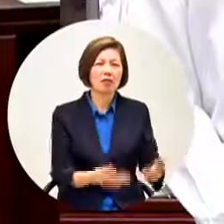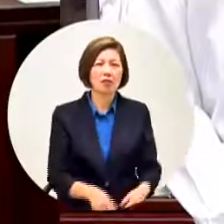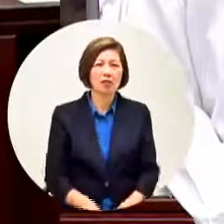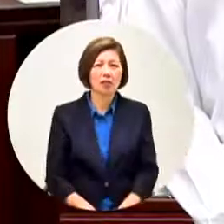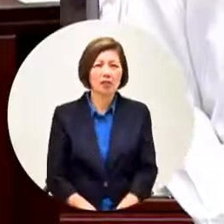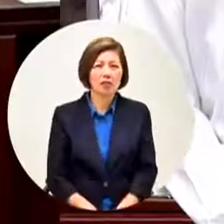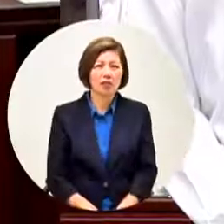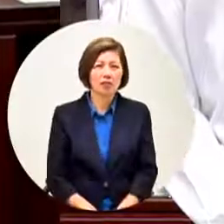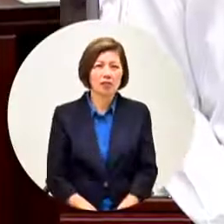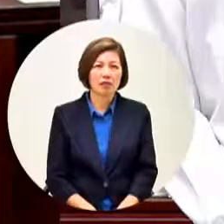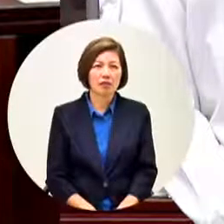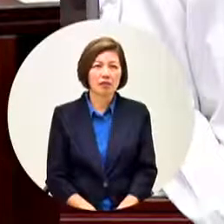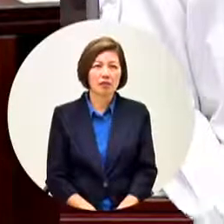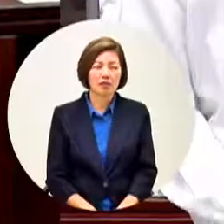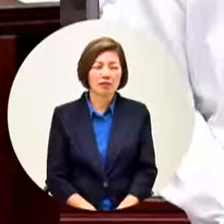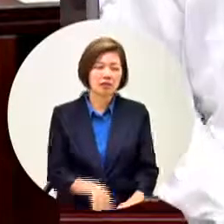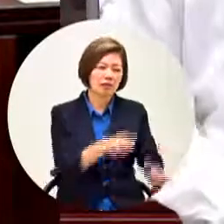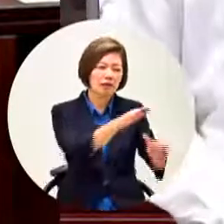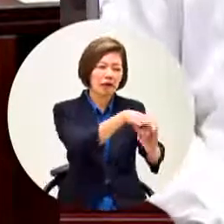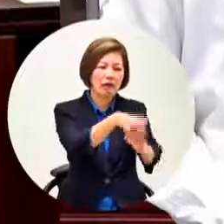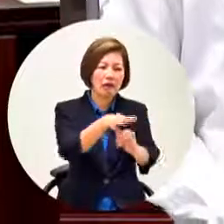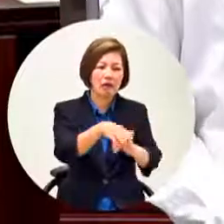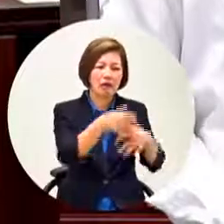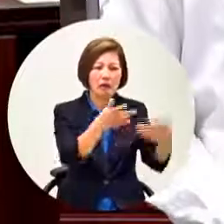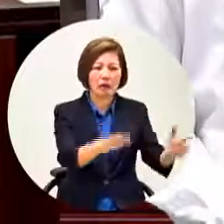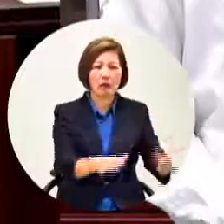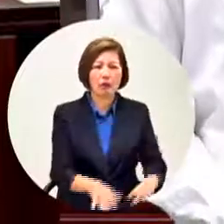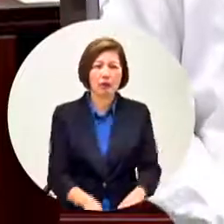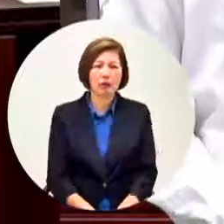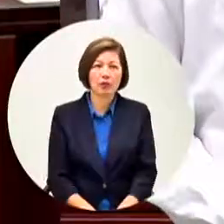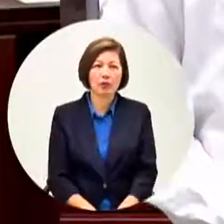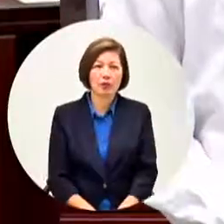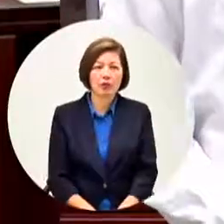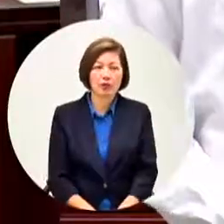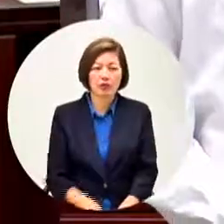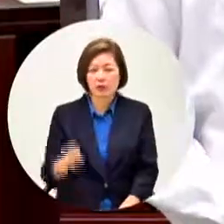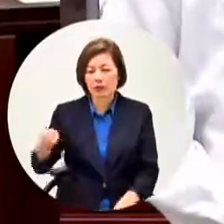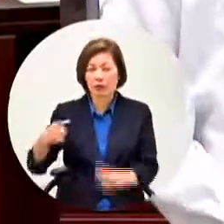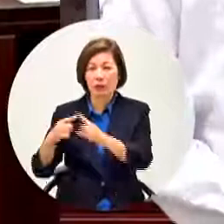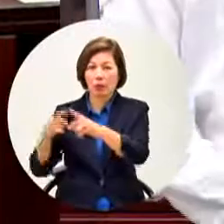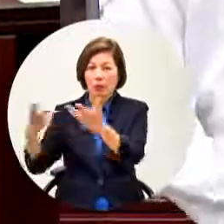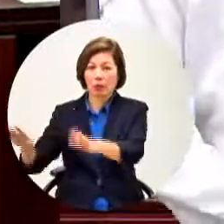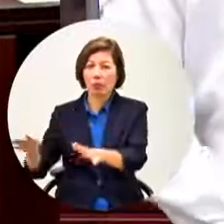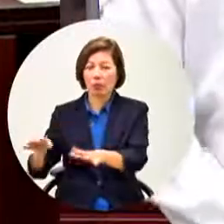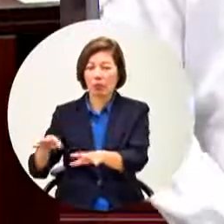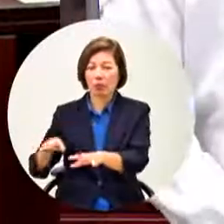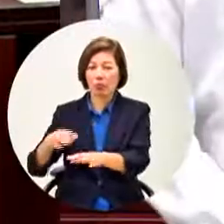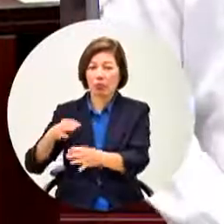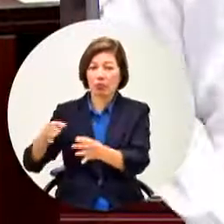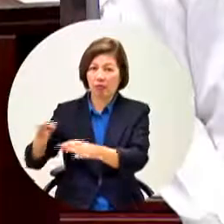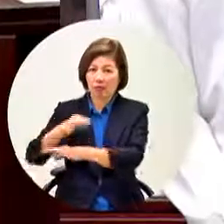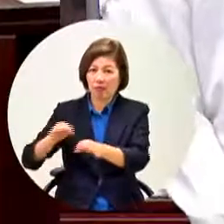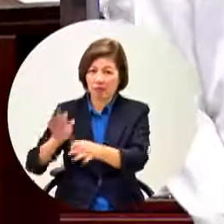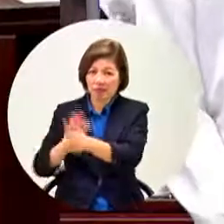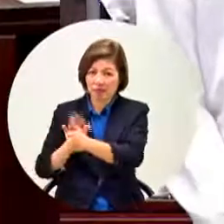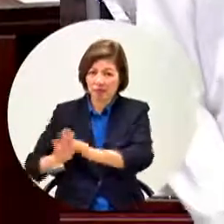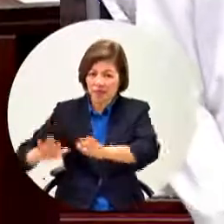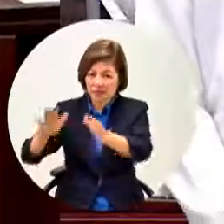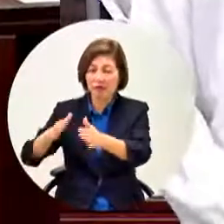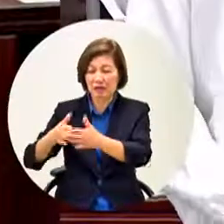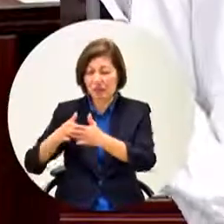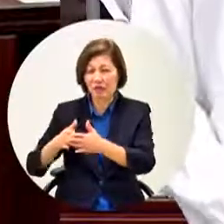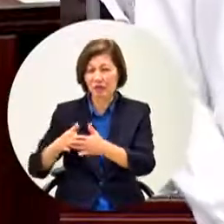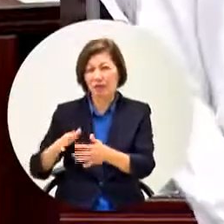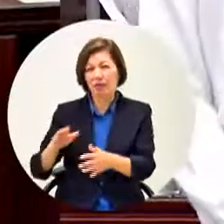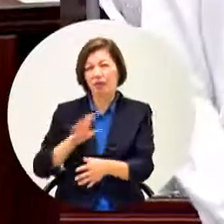生人尔，伫遐困啦。哦啊，这边。生活圈遮济人，因拢要求讲叫拜托本设计，按